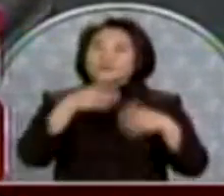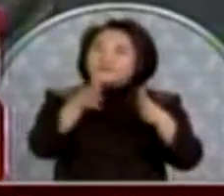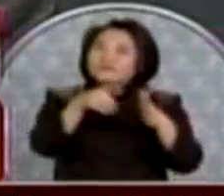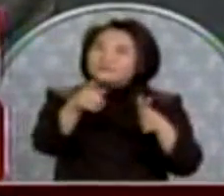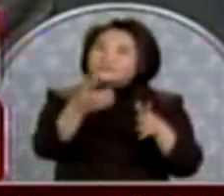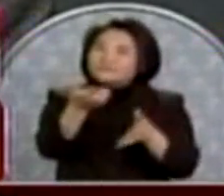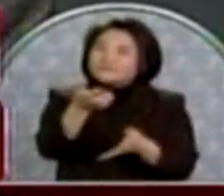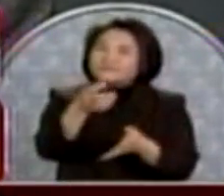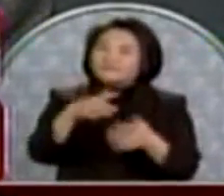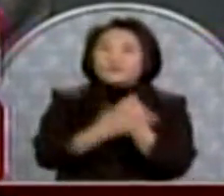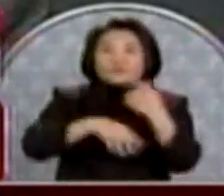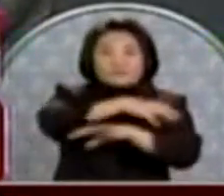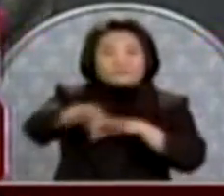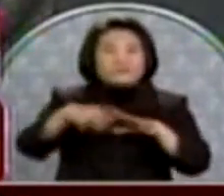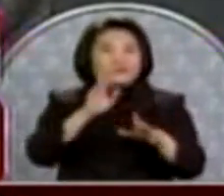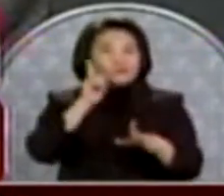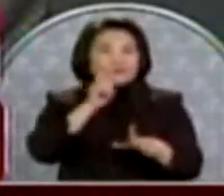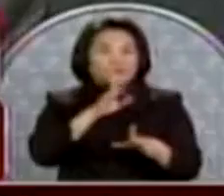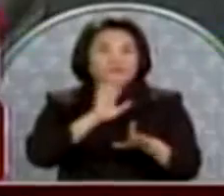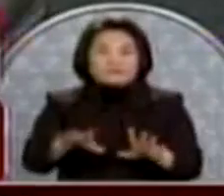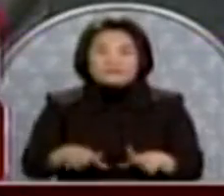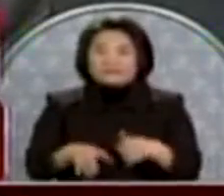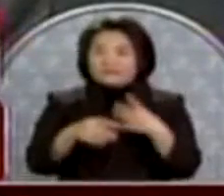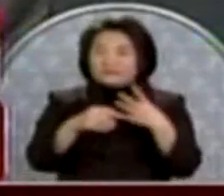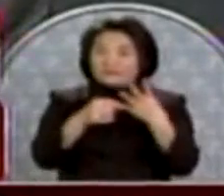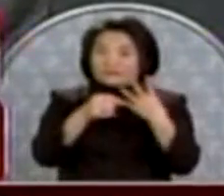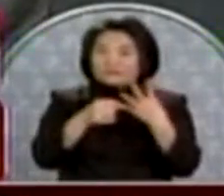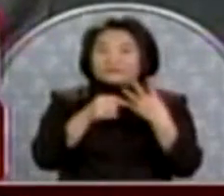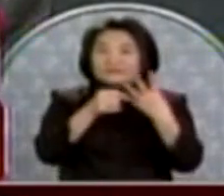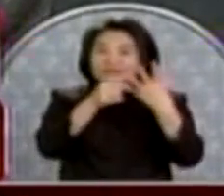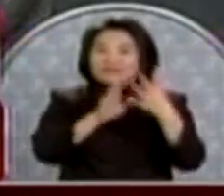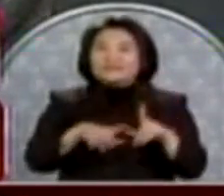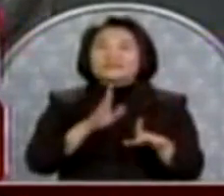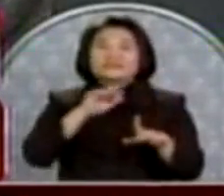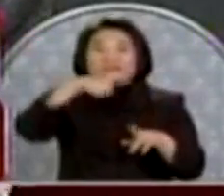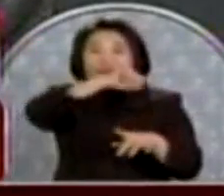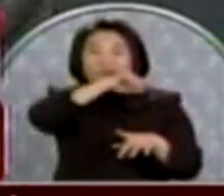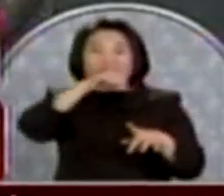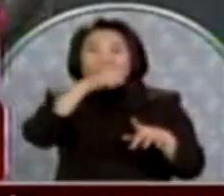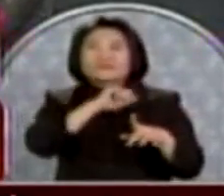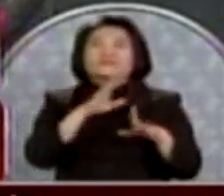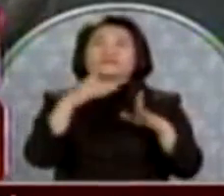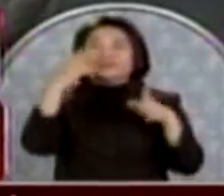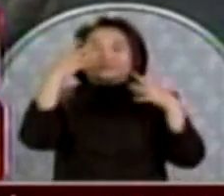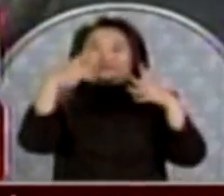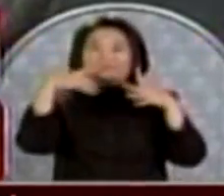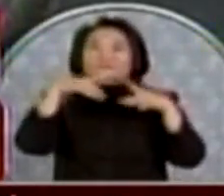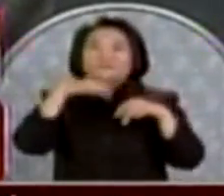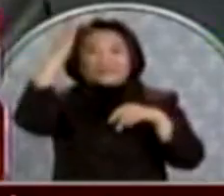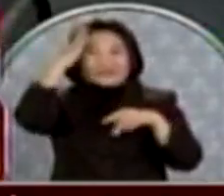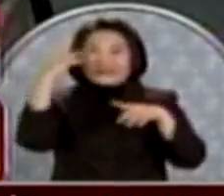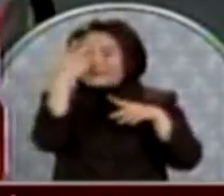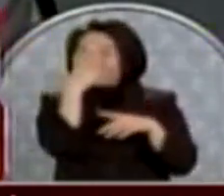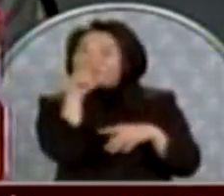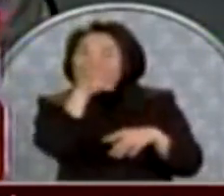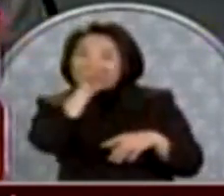我对今天我们环保团体推出的第四组候选人啊，台湾黑熊跟黑面琵鹭不能出席啊，表达遗憾啊，请三组